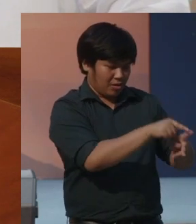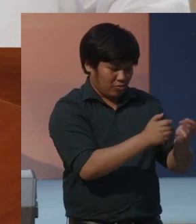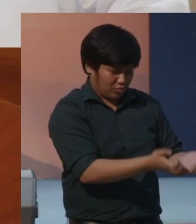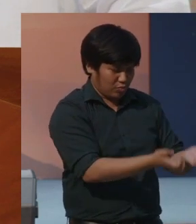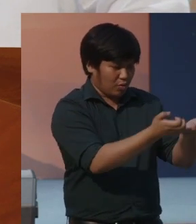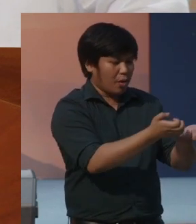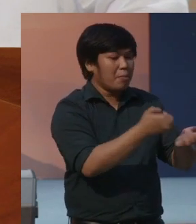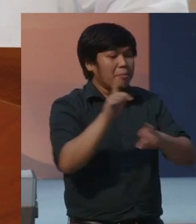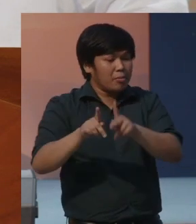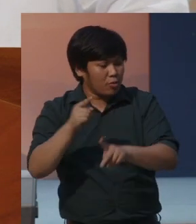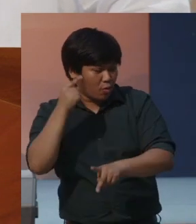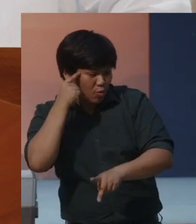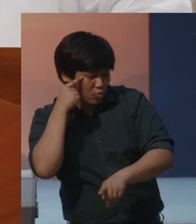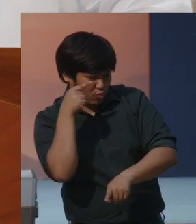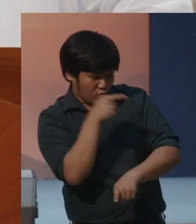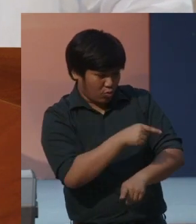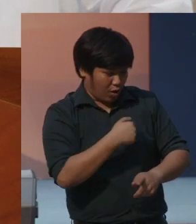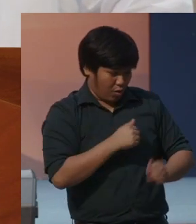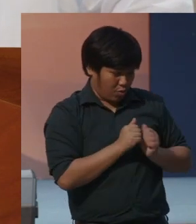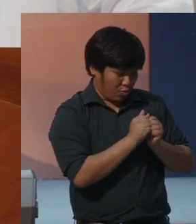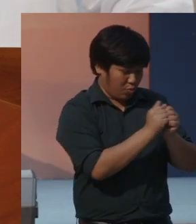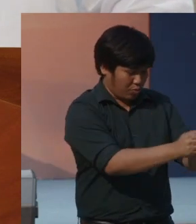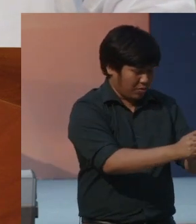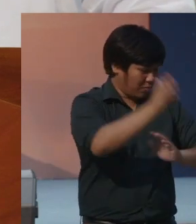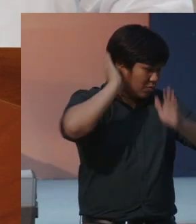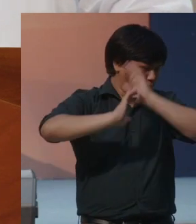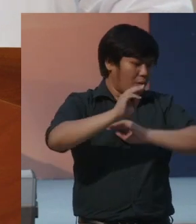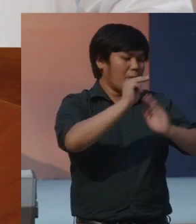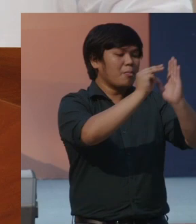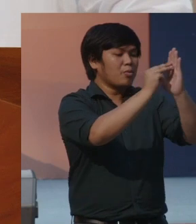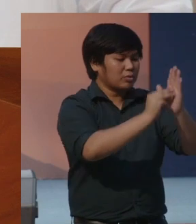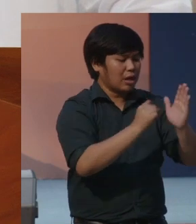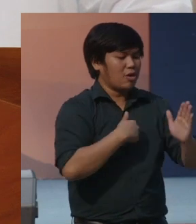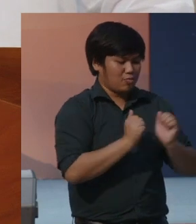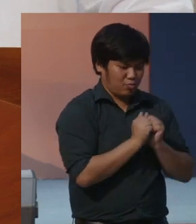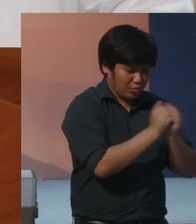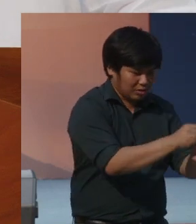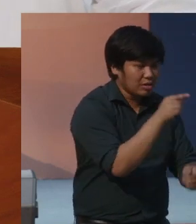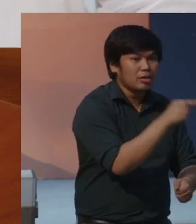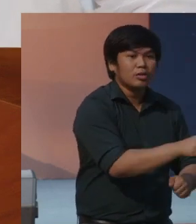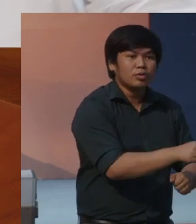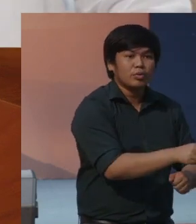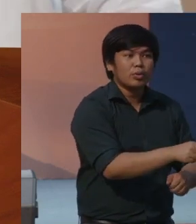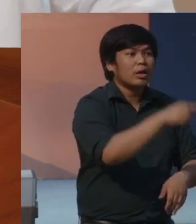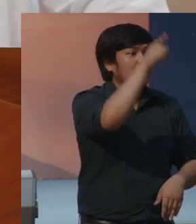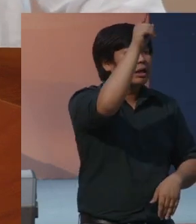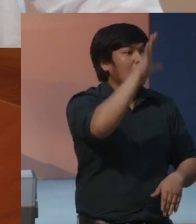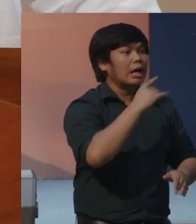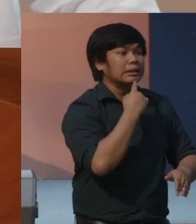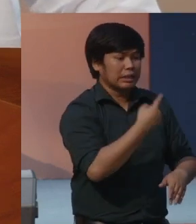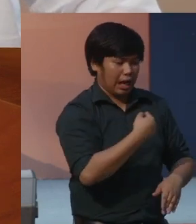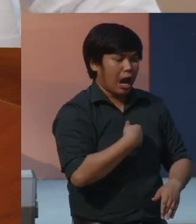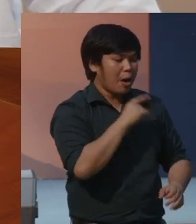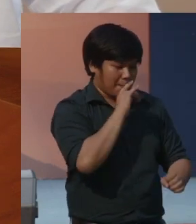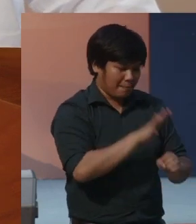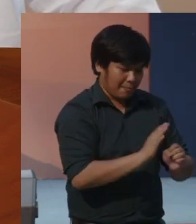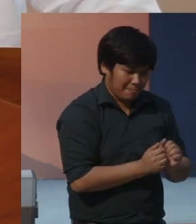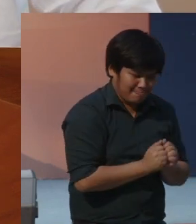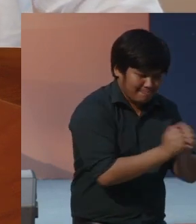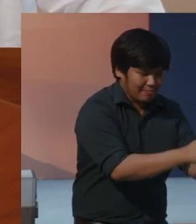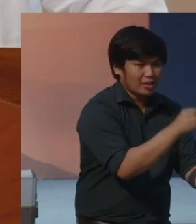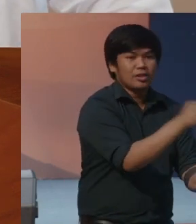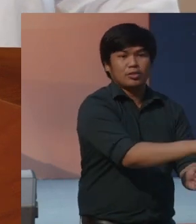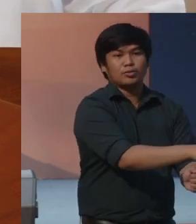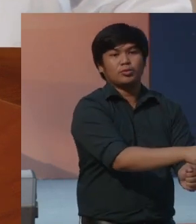may know that as I was with Moses, so I will be with you.'" Magpapakita ng milagro ang ating Diyos. Meron pong layunin